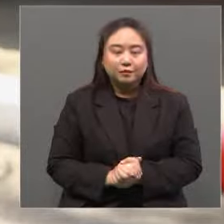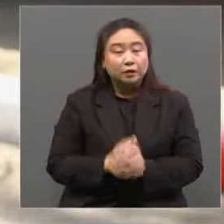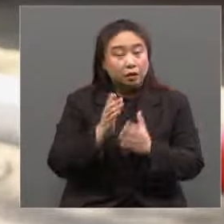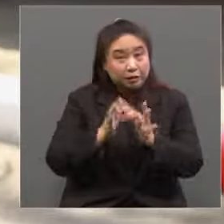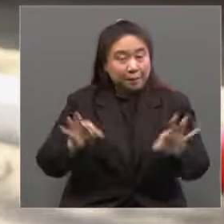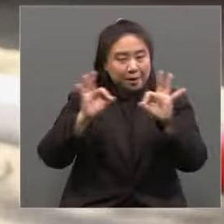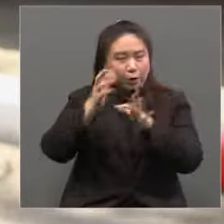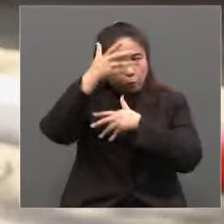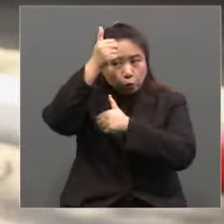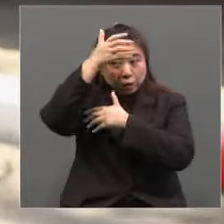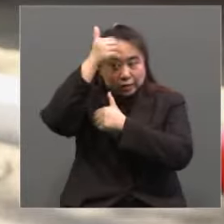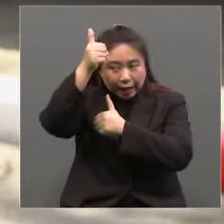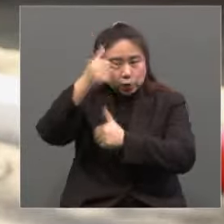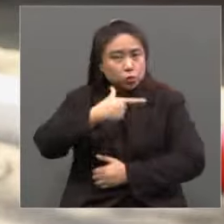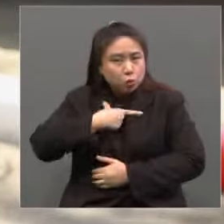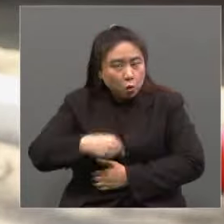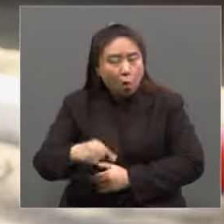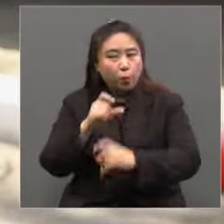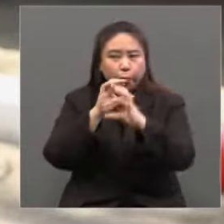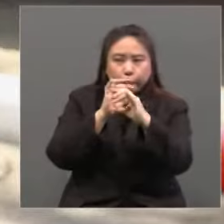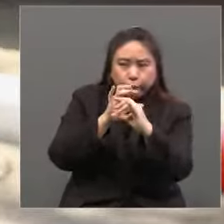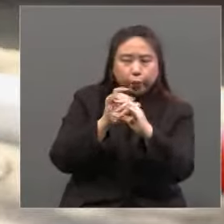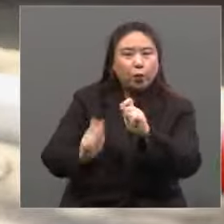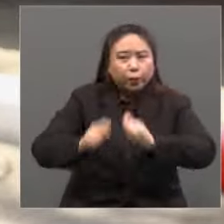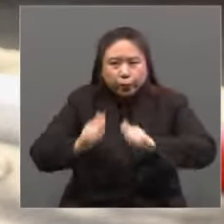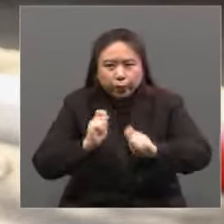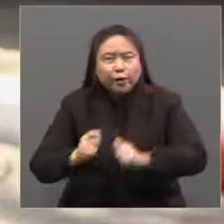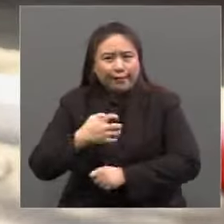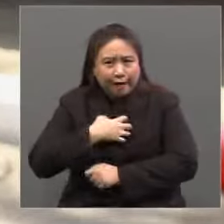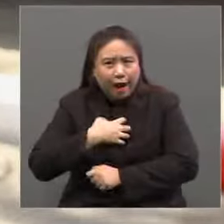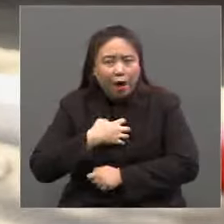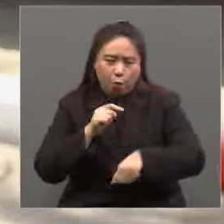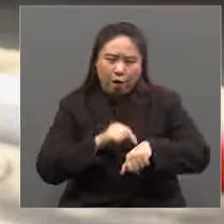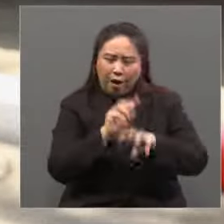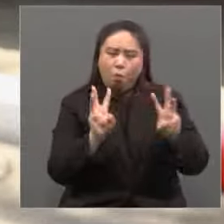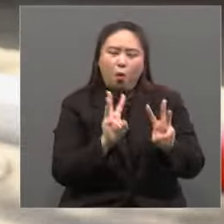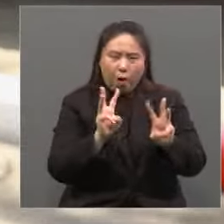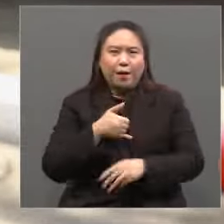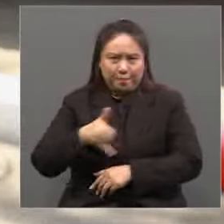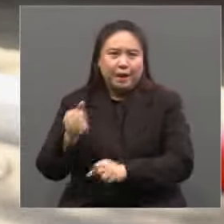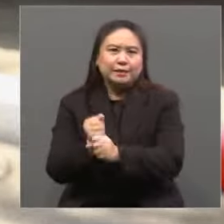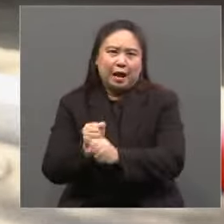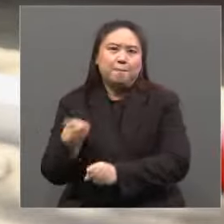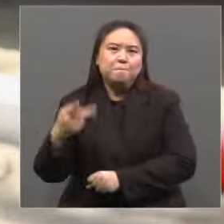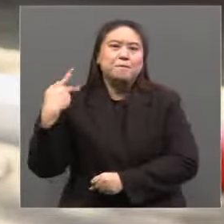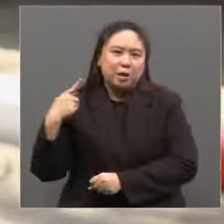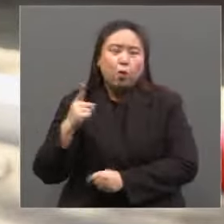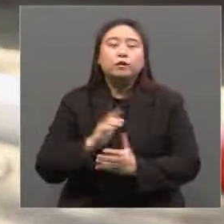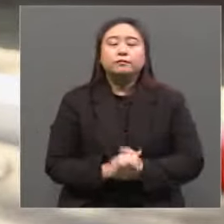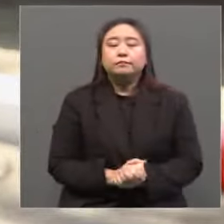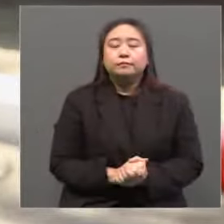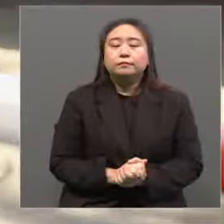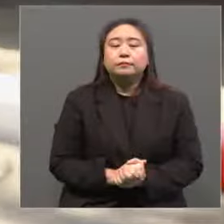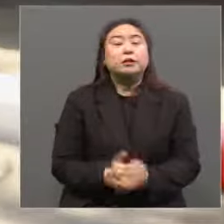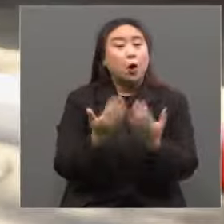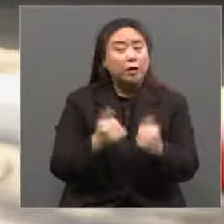จในเรื่องของดนตรีอยากเล่นดนตรีหรือว่าใช้เวลาว่างให้เกิดประโยชน์ใช่ค่ะ แล้วอย่างเงี้ยค่ะด้วยความที่เด็ก